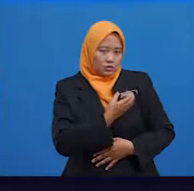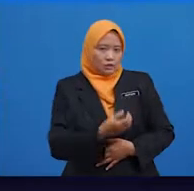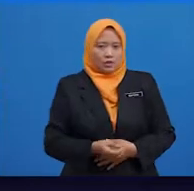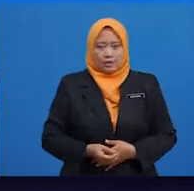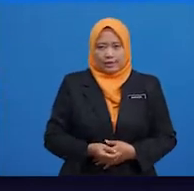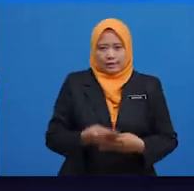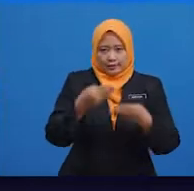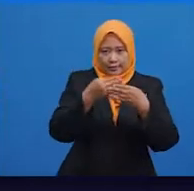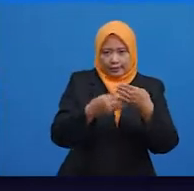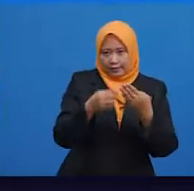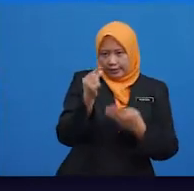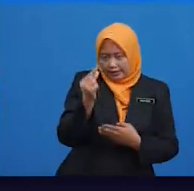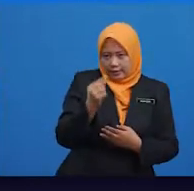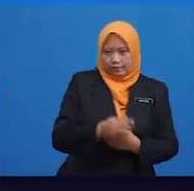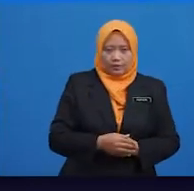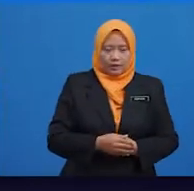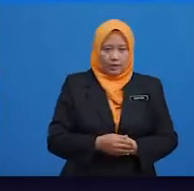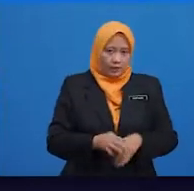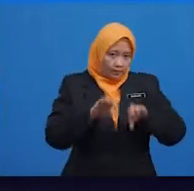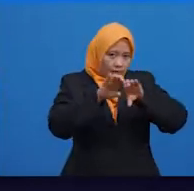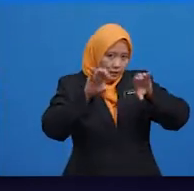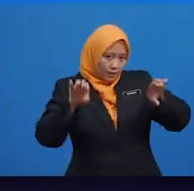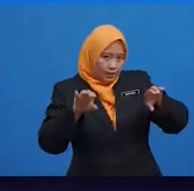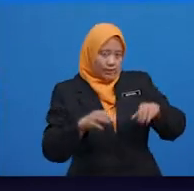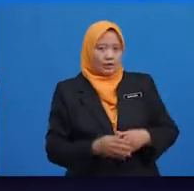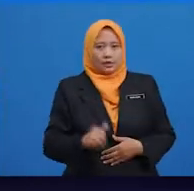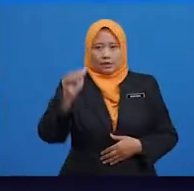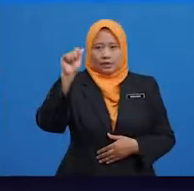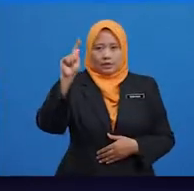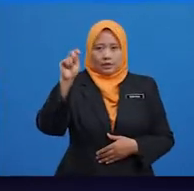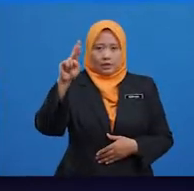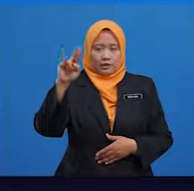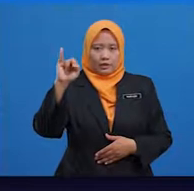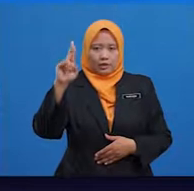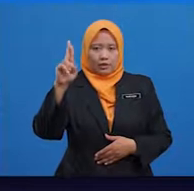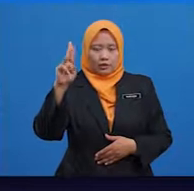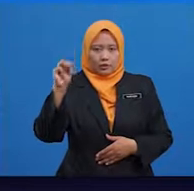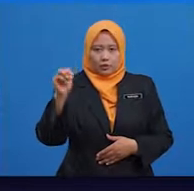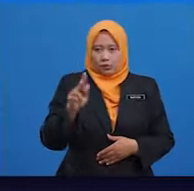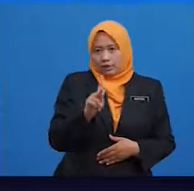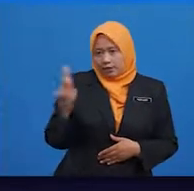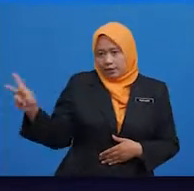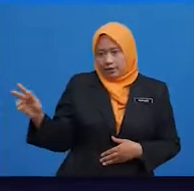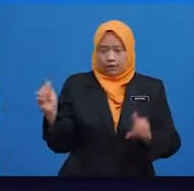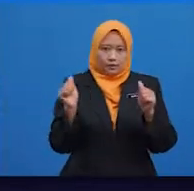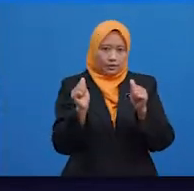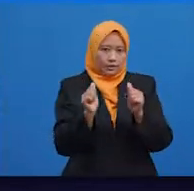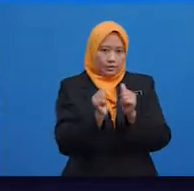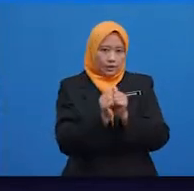nipis. Ia dipisahkan antara atrium kanan dan kiri oleh septum